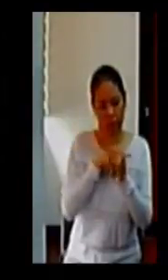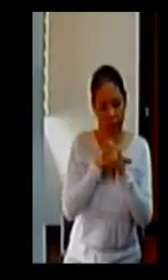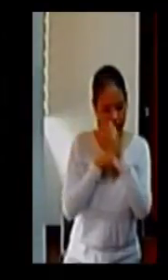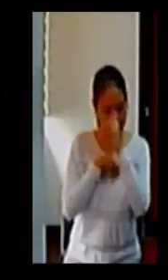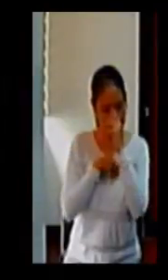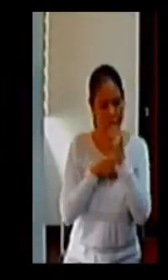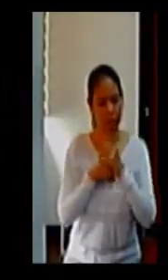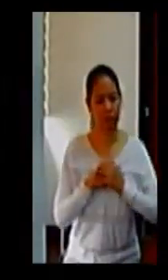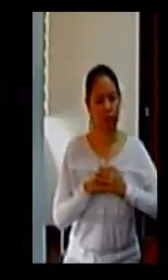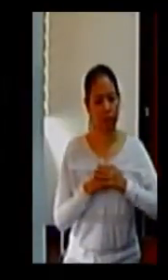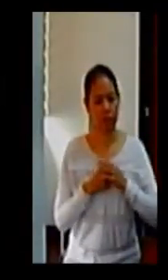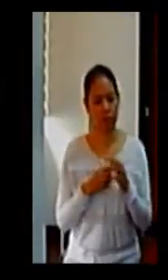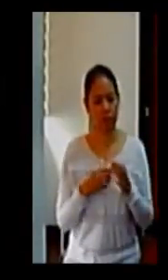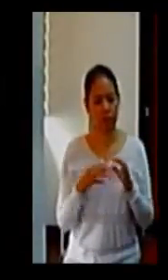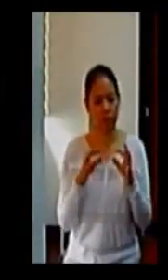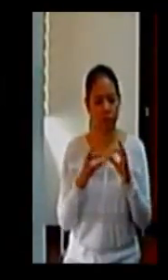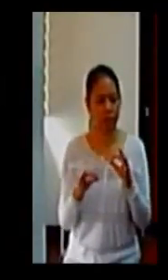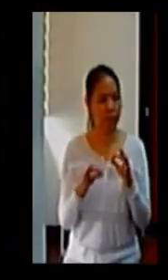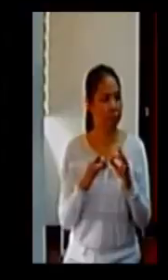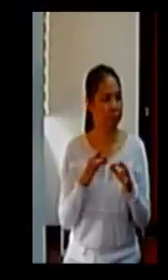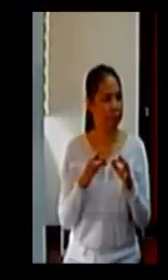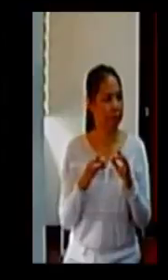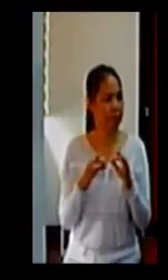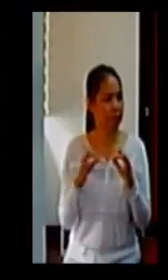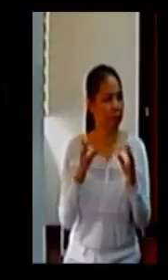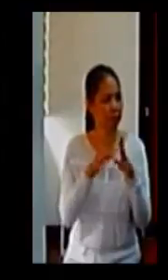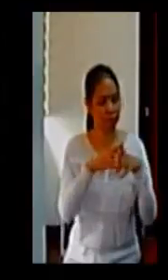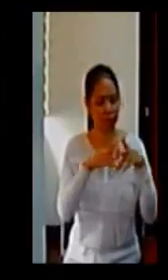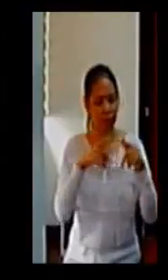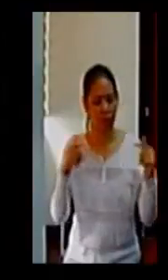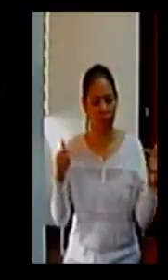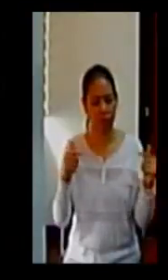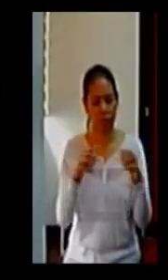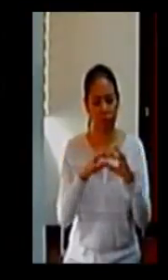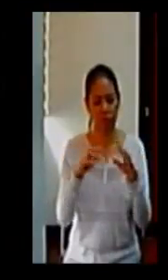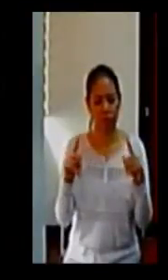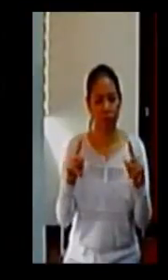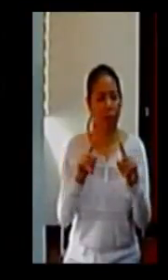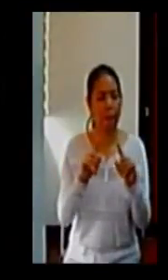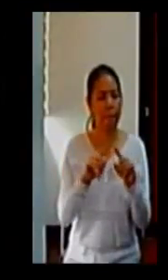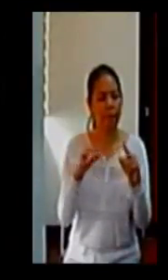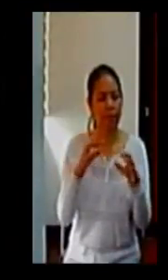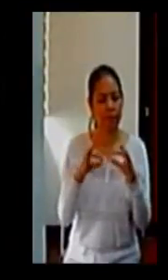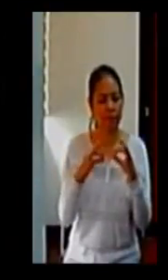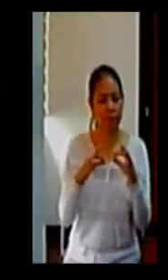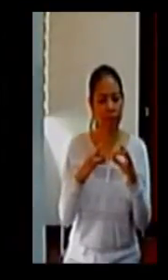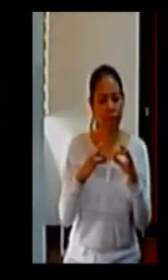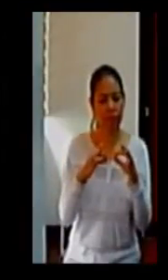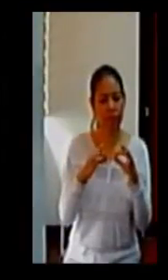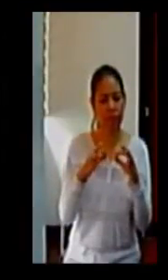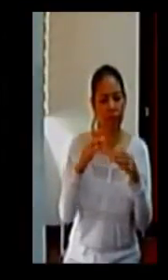Pero pag punta ka ng lowland, maliit lang talaga. But sa amin, in Ifugao, pag ganun ng rice field,